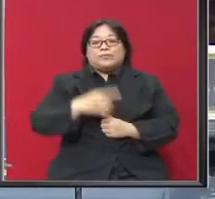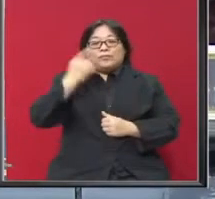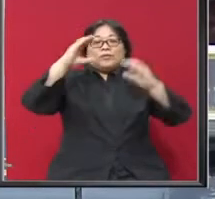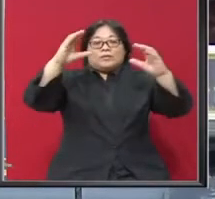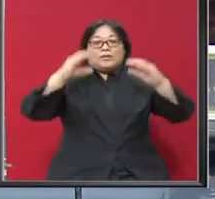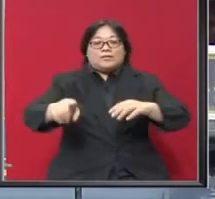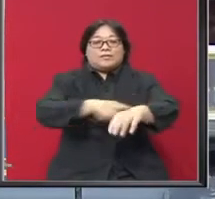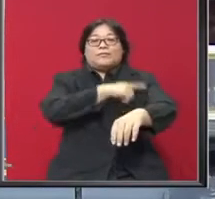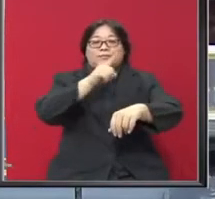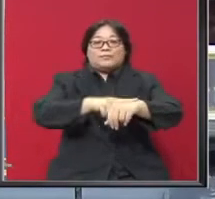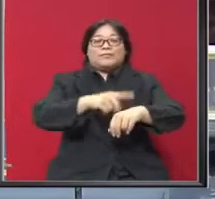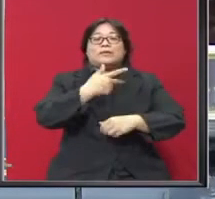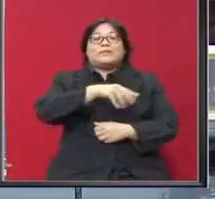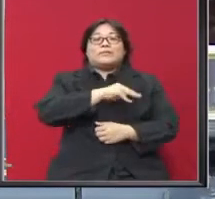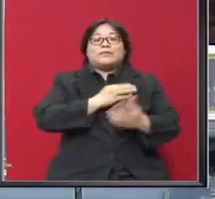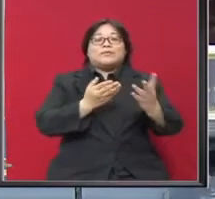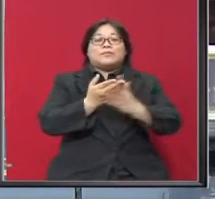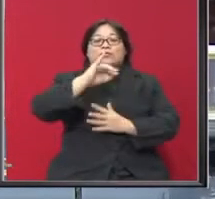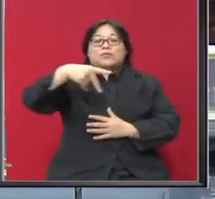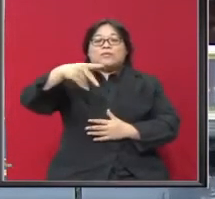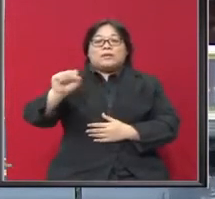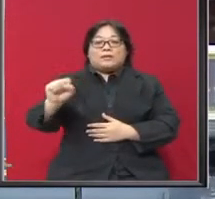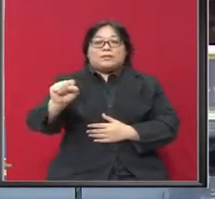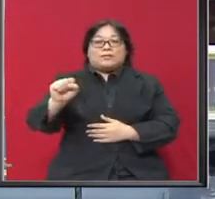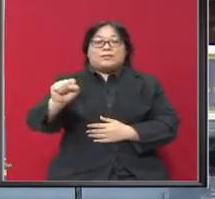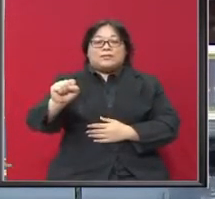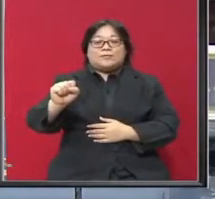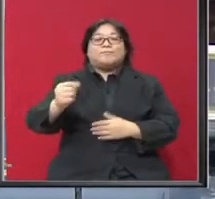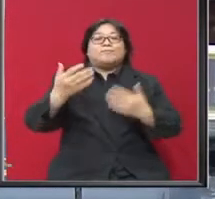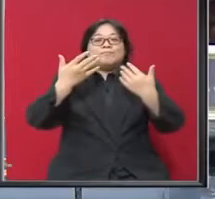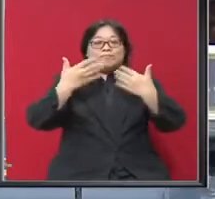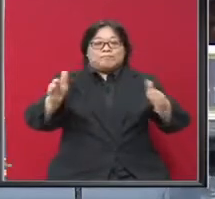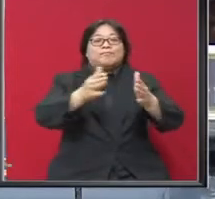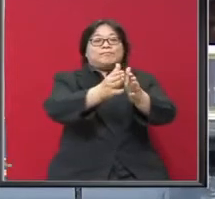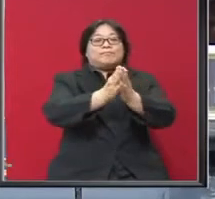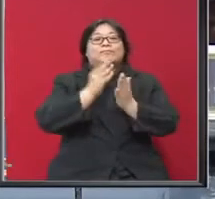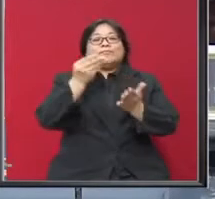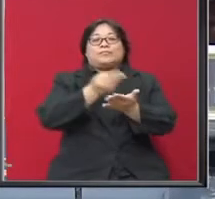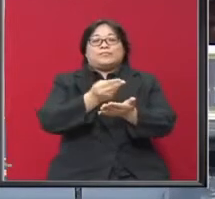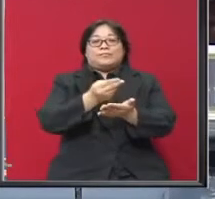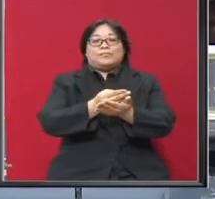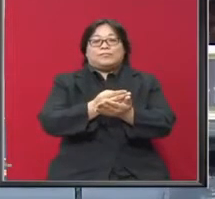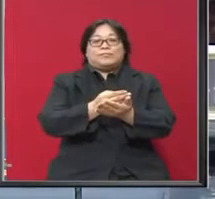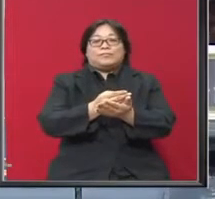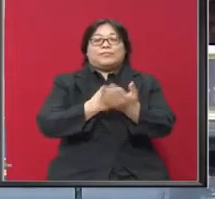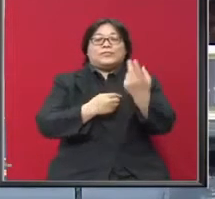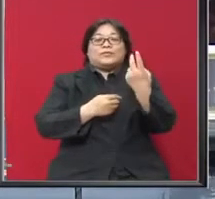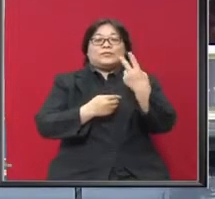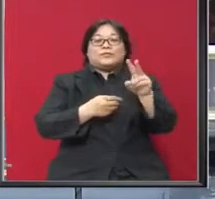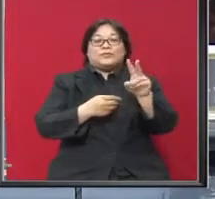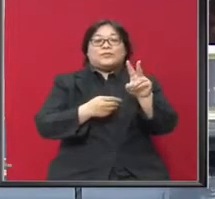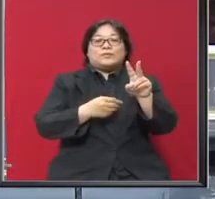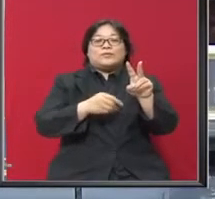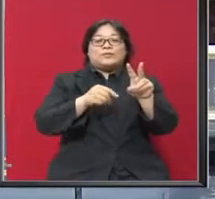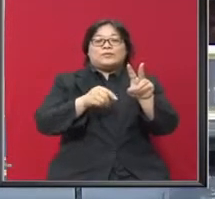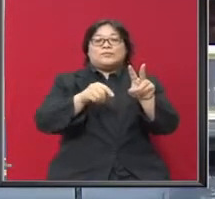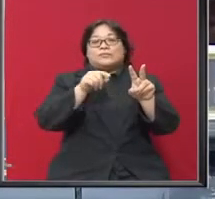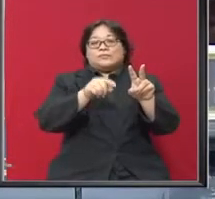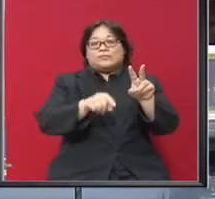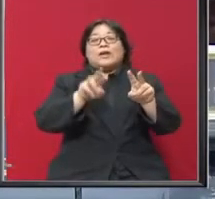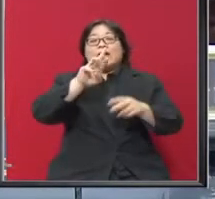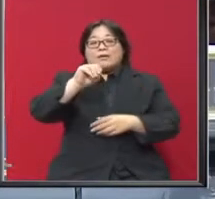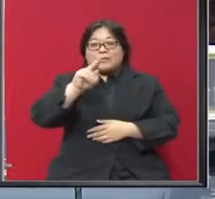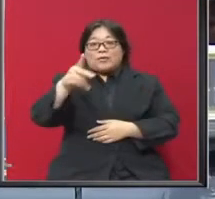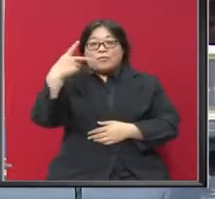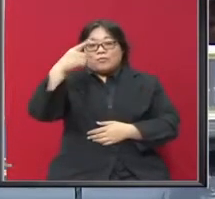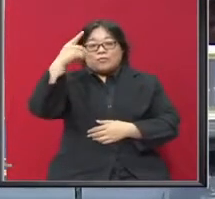langkah penyelesaian jangka panjang Kementerian melalui GPS telah juga memohon peruntukan sebanyak 12 adalah alergi 12